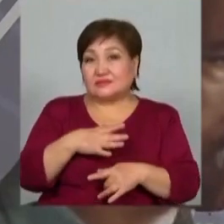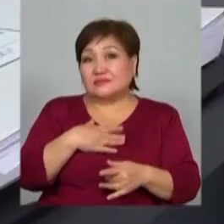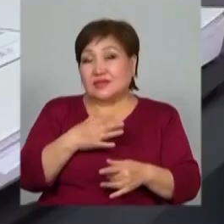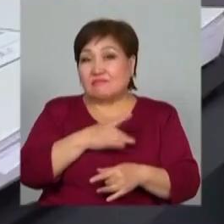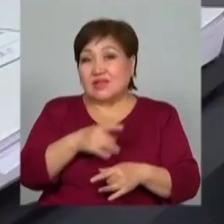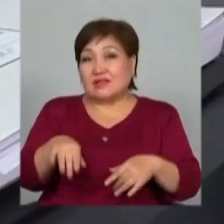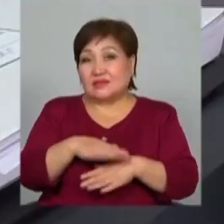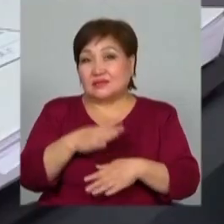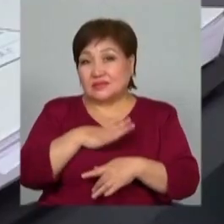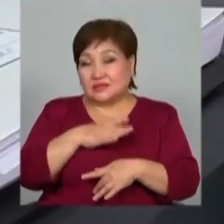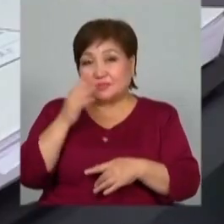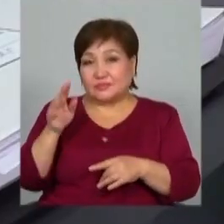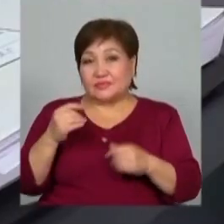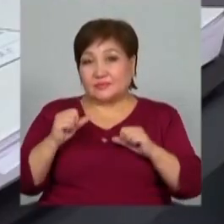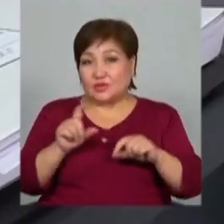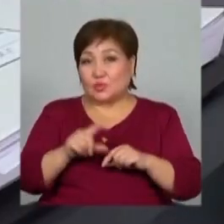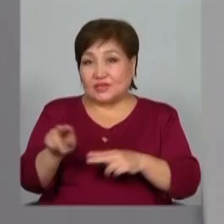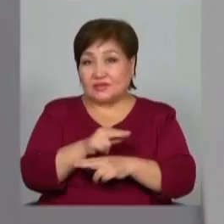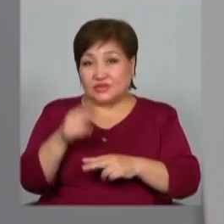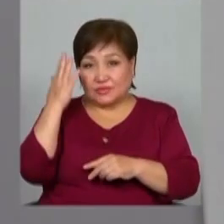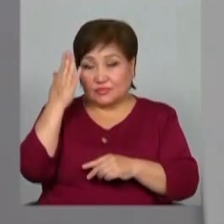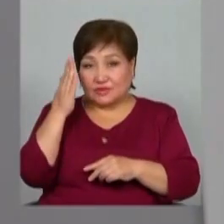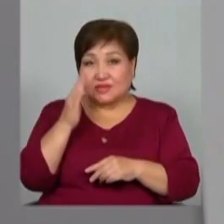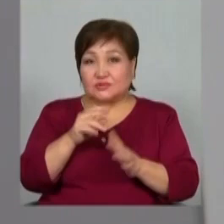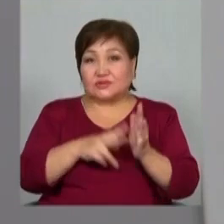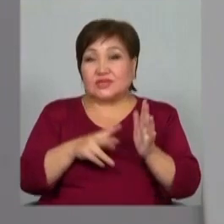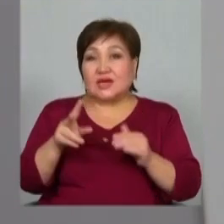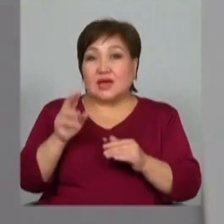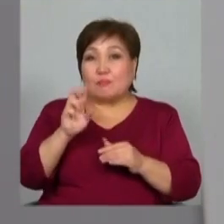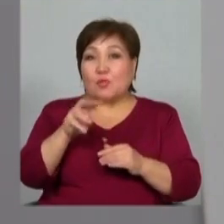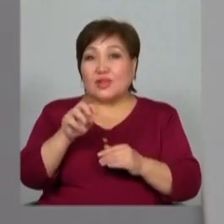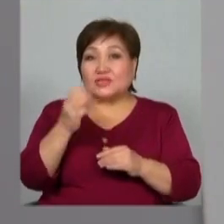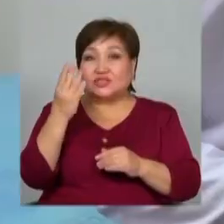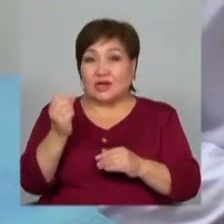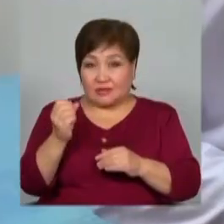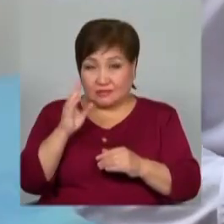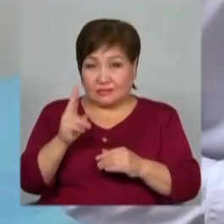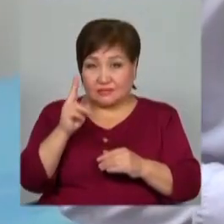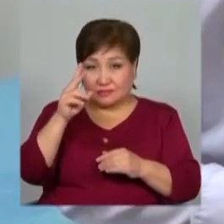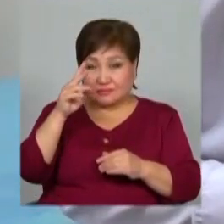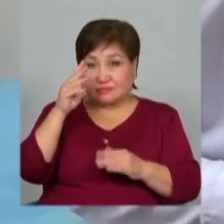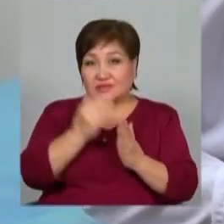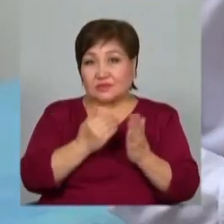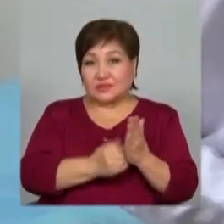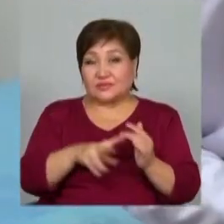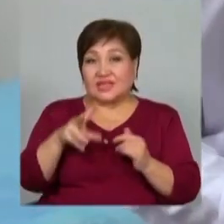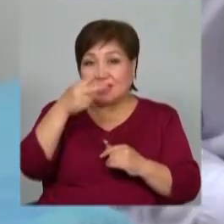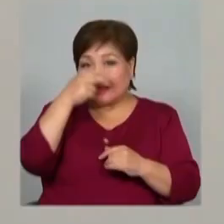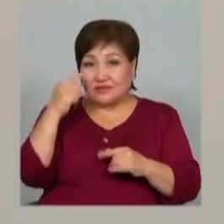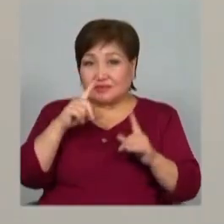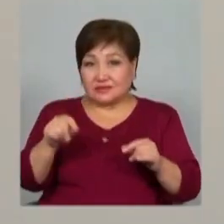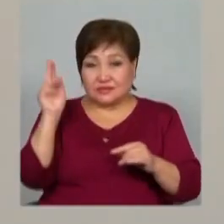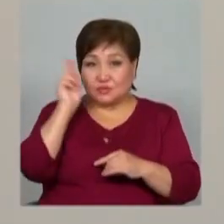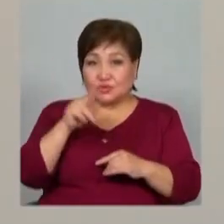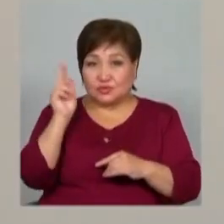дейді. 2015 жылы болашақ бағдарламасымен Литва еліне барып білімін жетілдірген. 2019 жылы Алматы қаласының